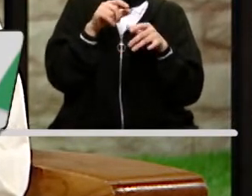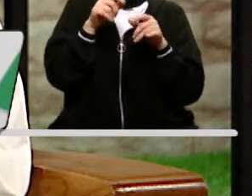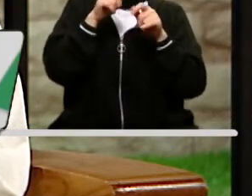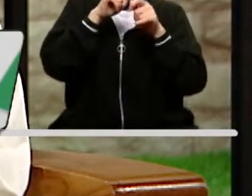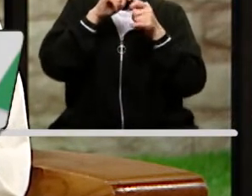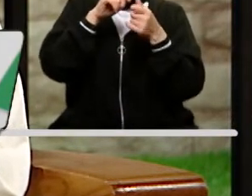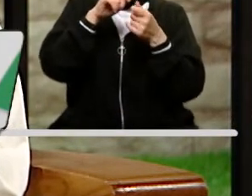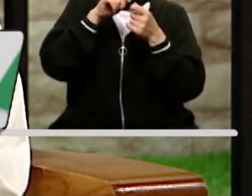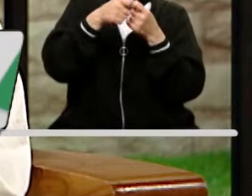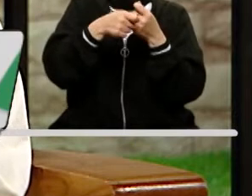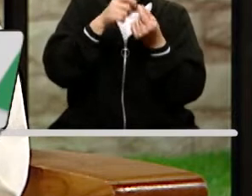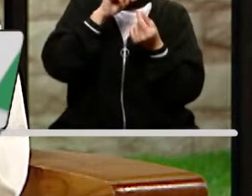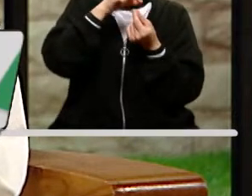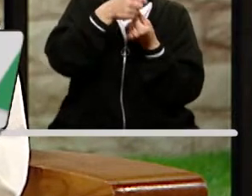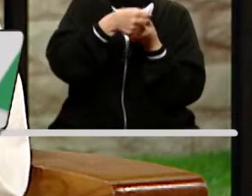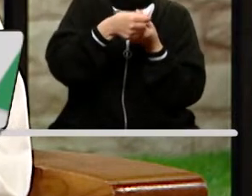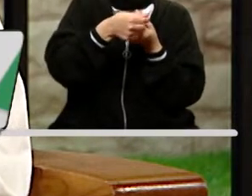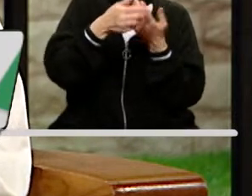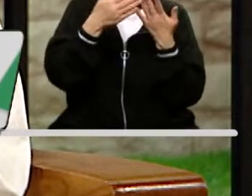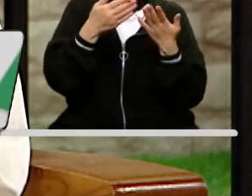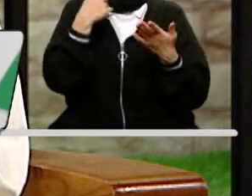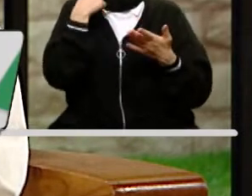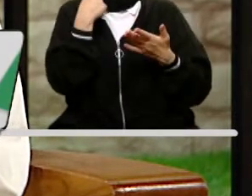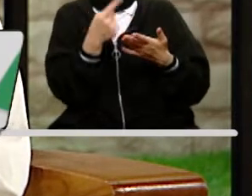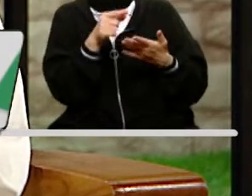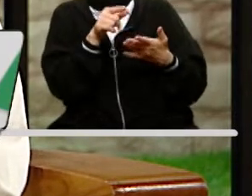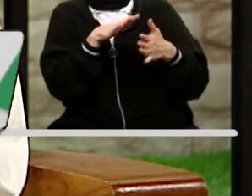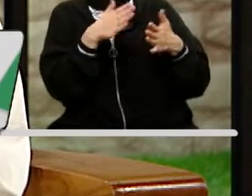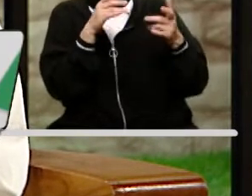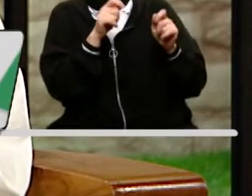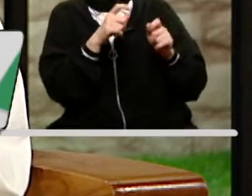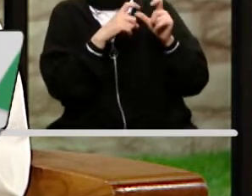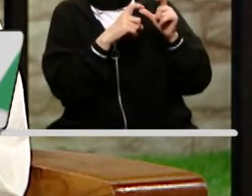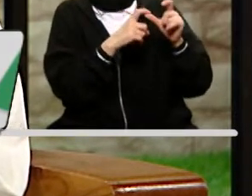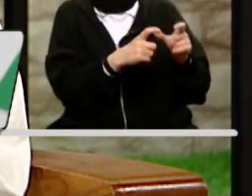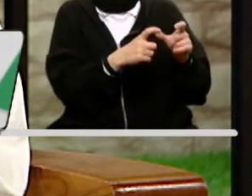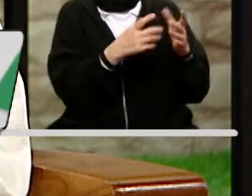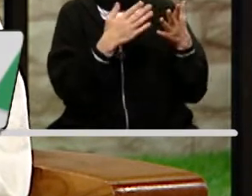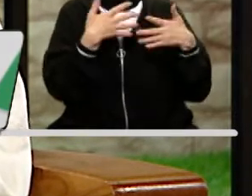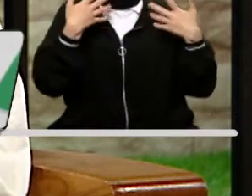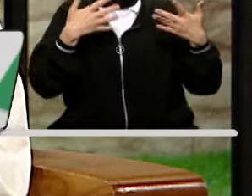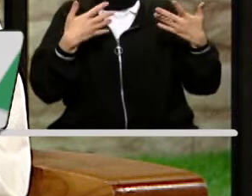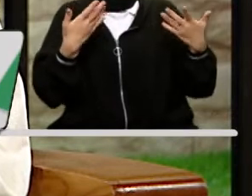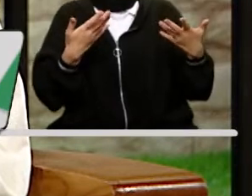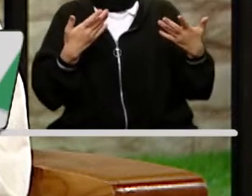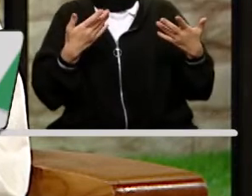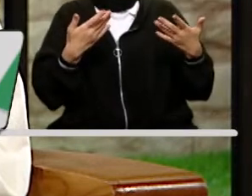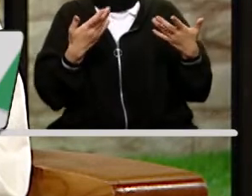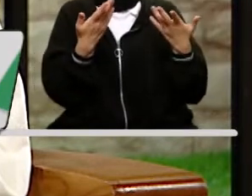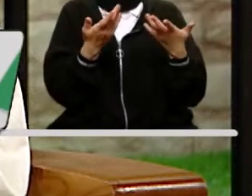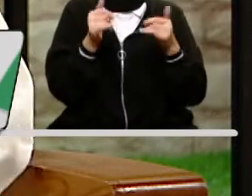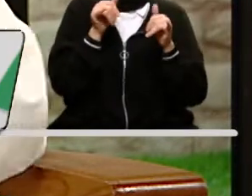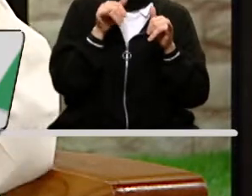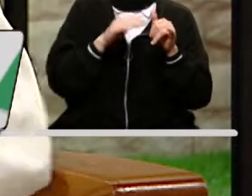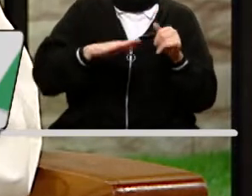Deyip nasıl ki bir merak ediyoruz, bir tarif alıyoruz, bir ilgileniyoruz, bir tadıyoruz. Bir başka bir aleme giriyoruz öyle bir. Çocuklar da bunun gibi. Çünkü onlar